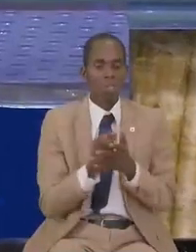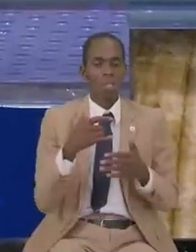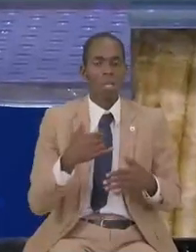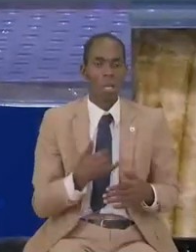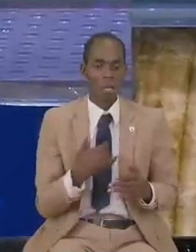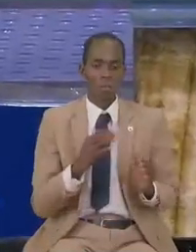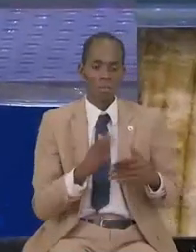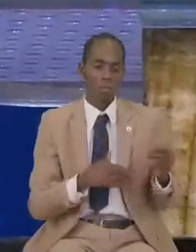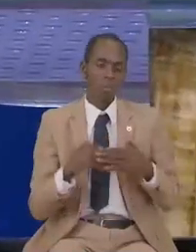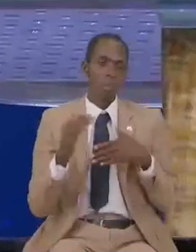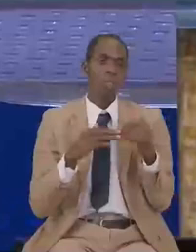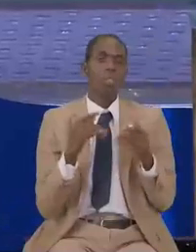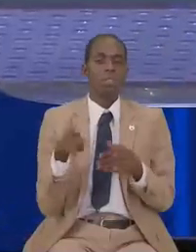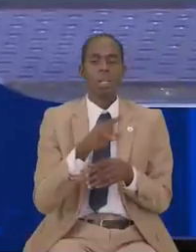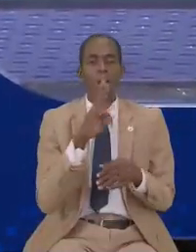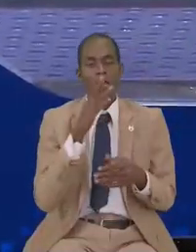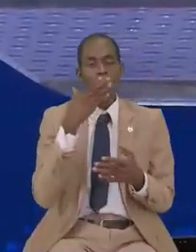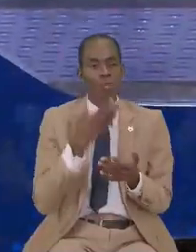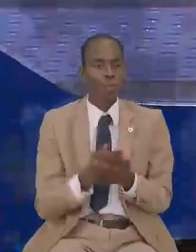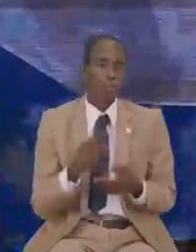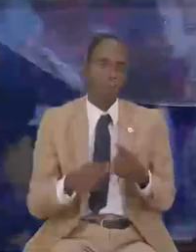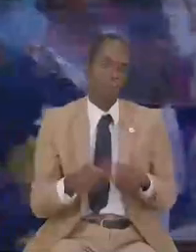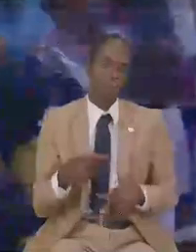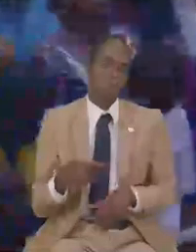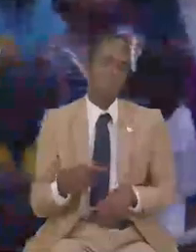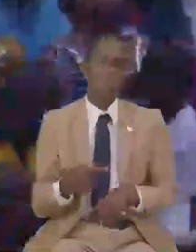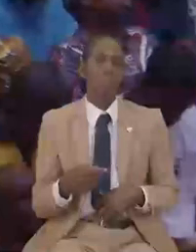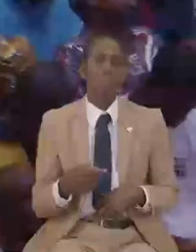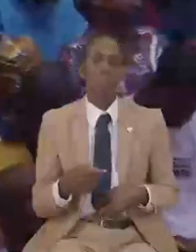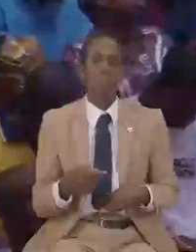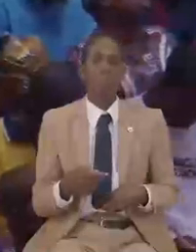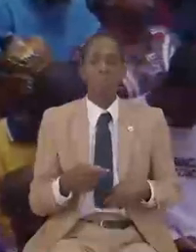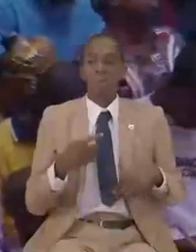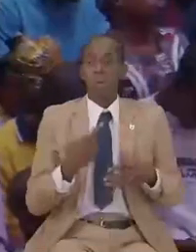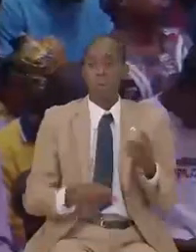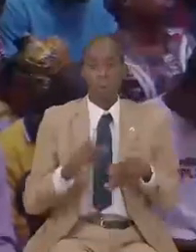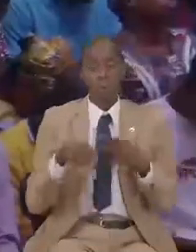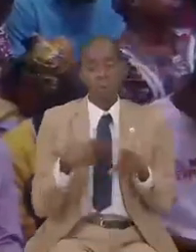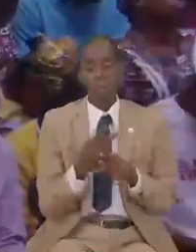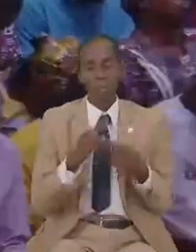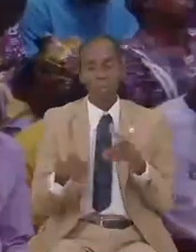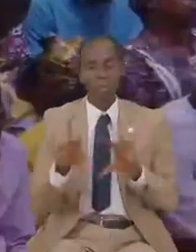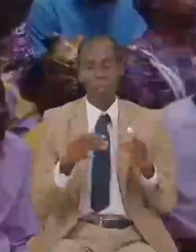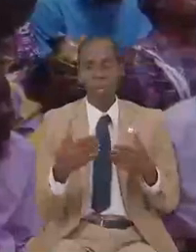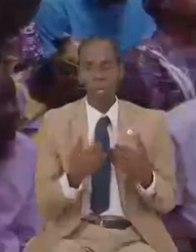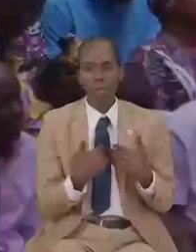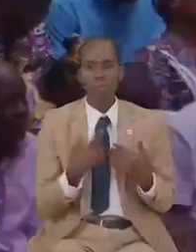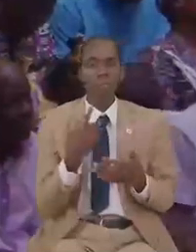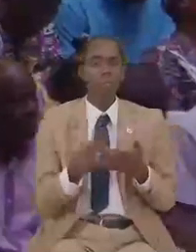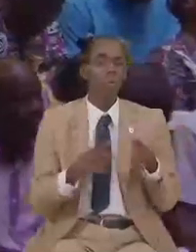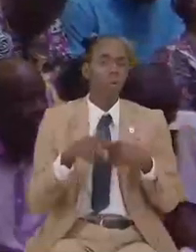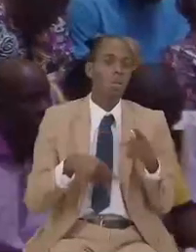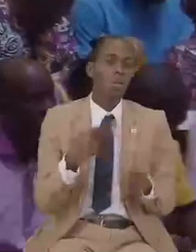bons compagnons. Quel compagnon as-tu? Quel ami as-tu? Quel associé as-tu?